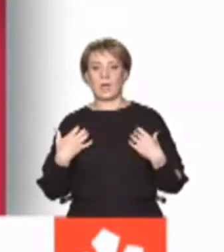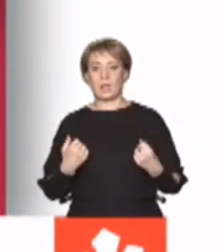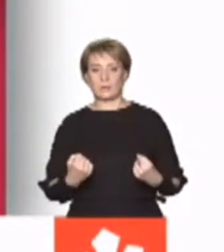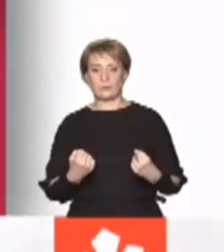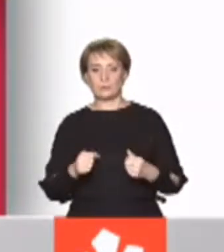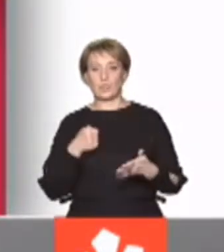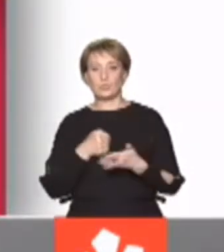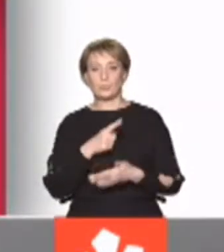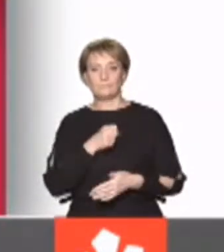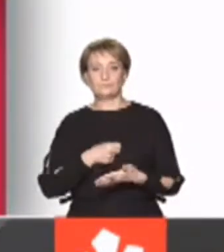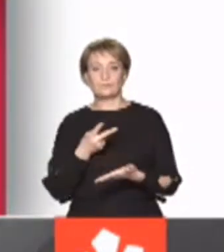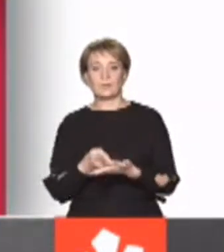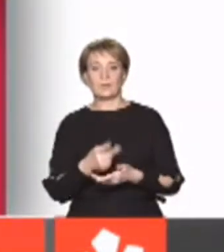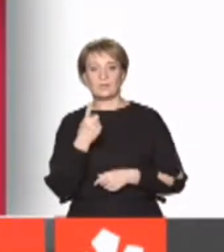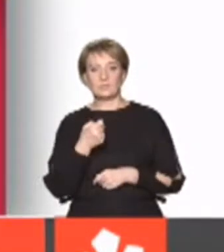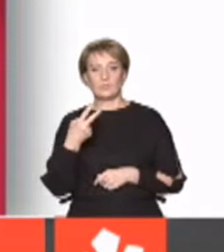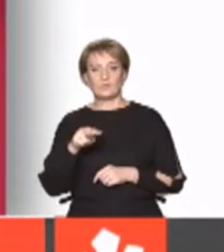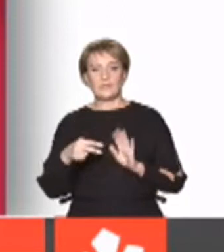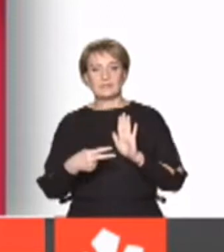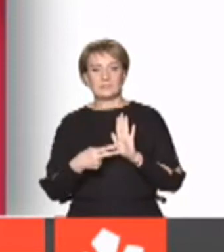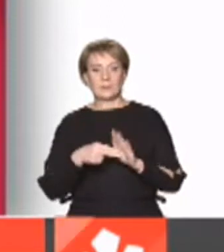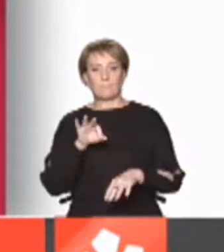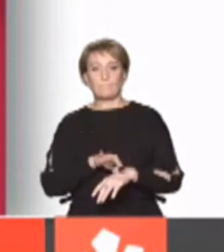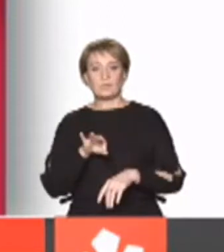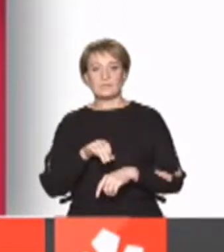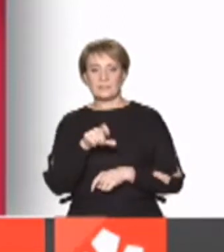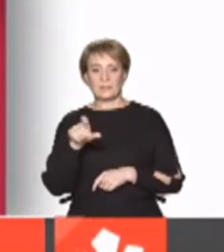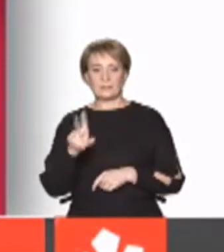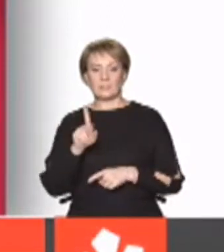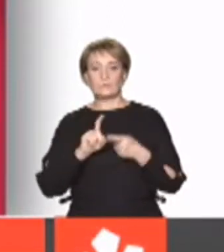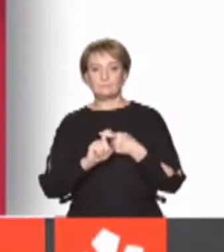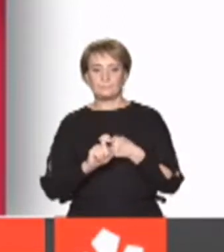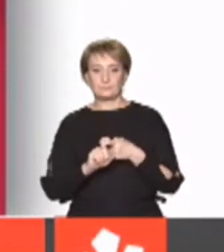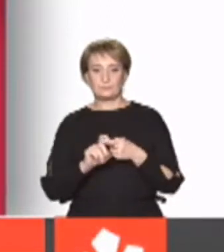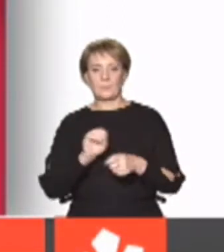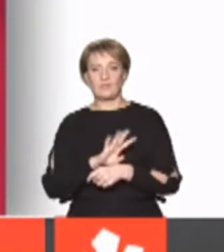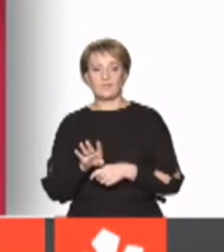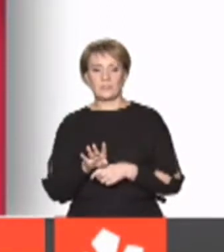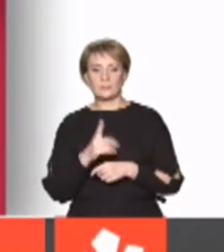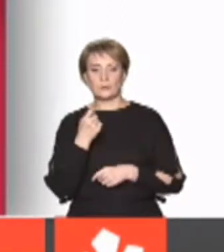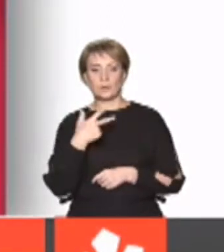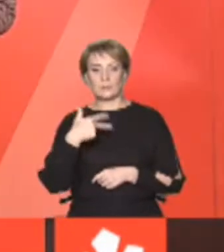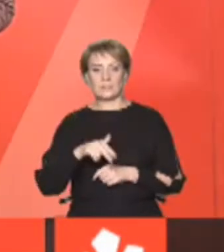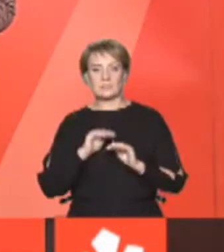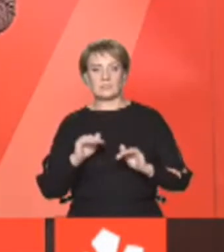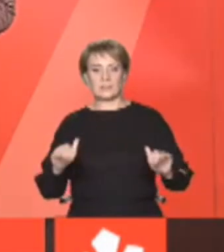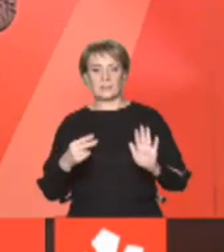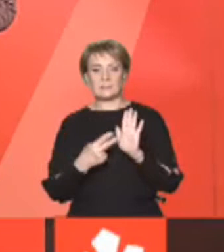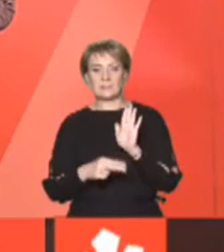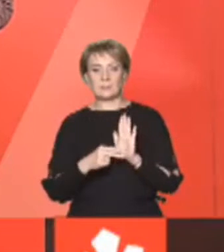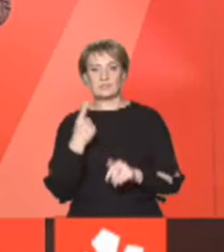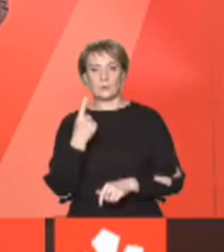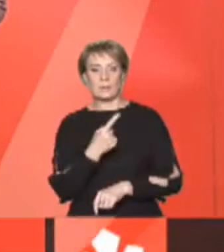До лікарень потрапили 127 пацієнтів. Серед тих, хто підхопив вірус, понад 130 дітей та 71